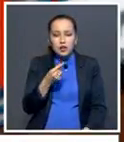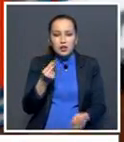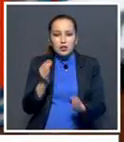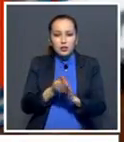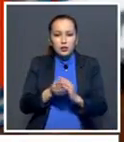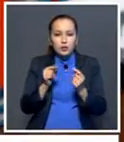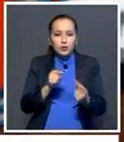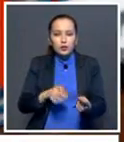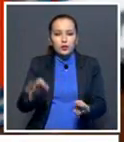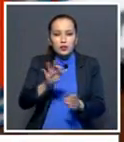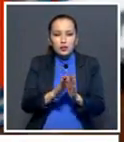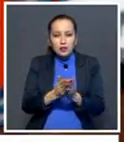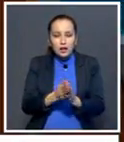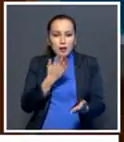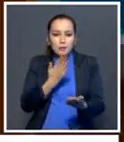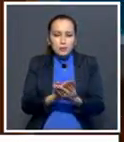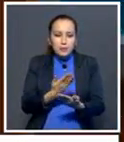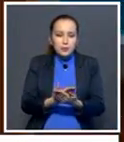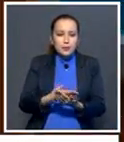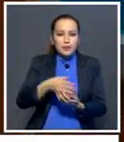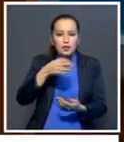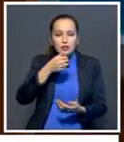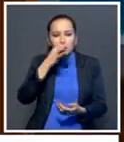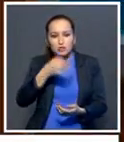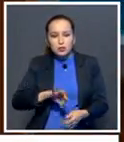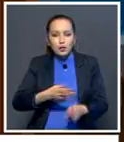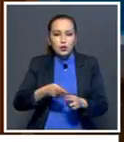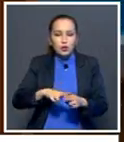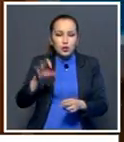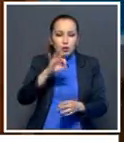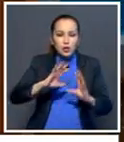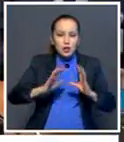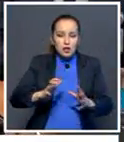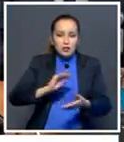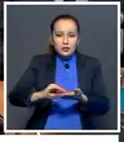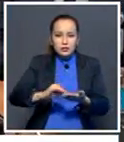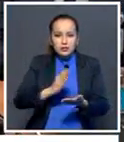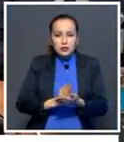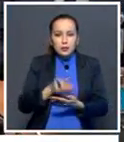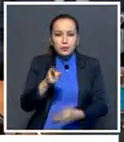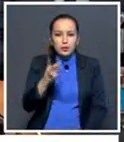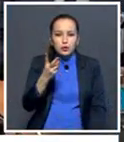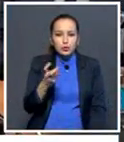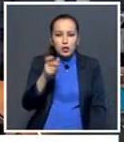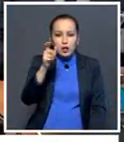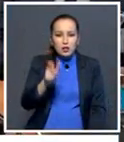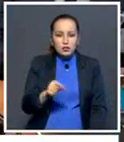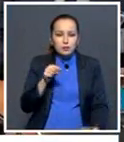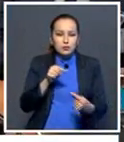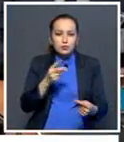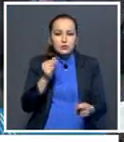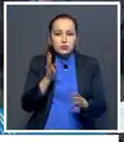әлемдік тәжірибе мен мысалдар қамтылған. Жиында айтылған деректерге келсек, былтыр еліміз бойынша 1200 адам жемқорлықпен